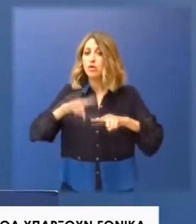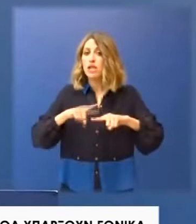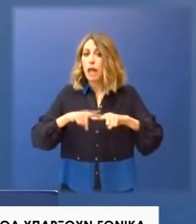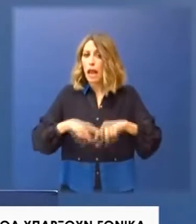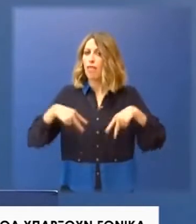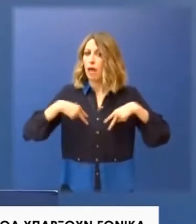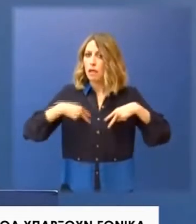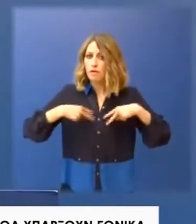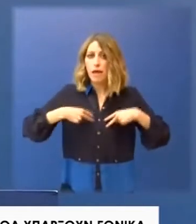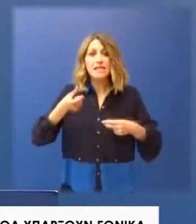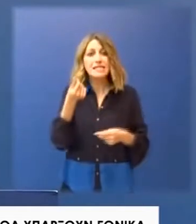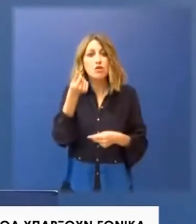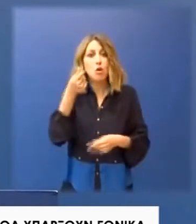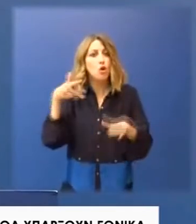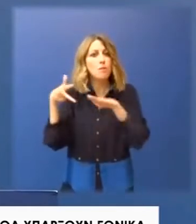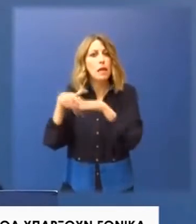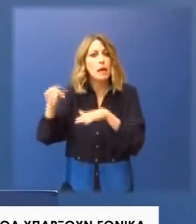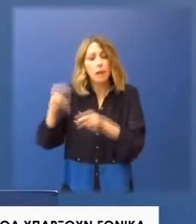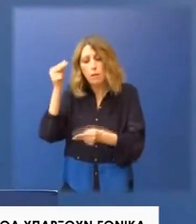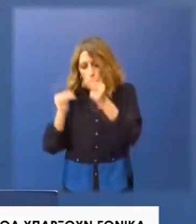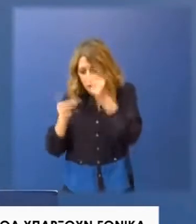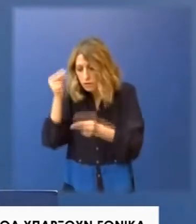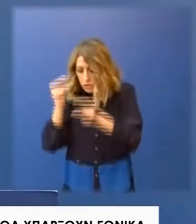δεδομένα, προκειμένου να εξαντλούμε κάθε